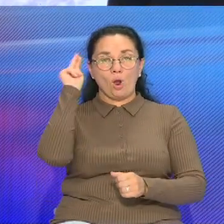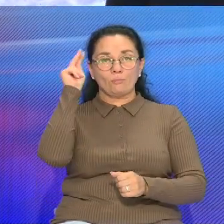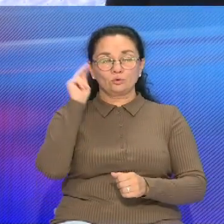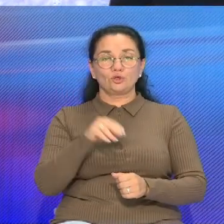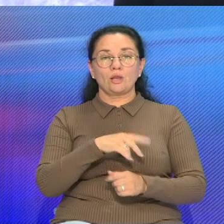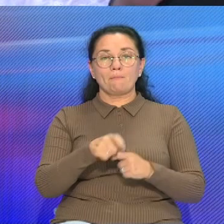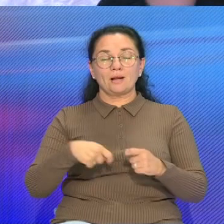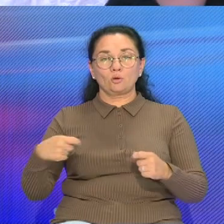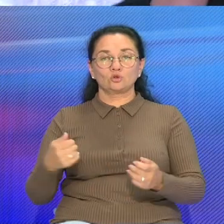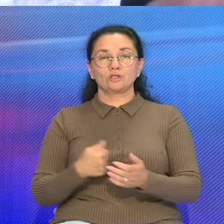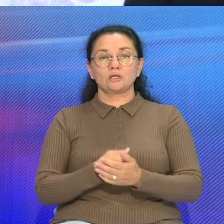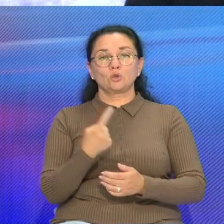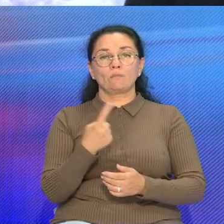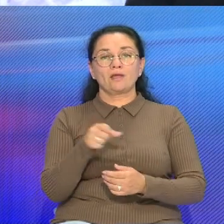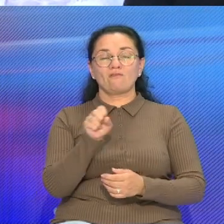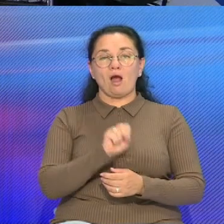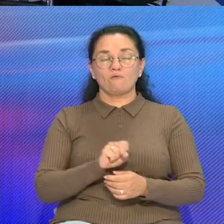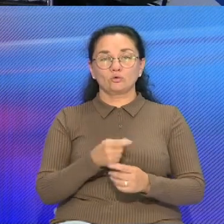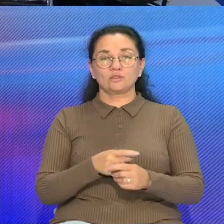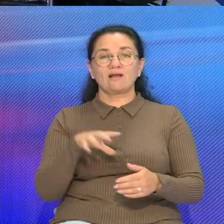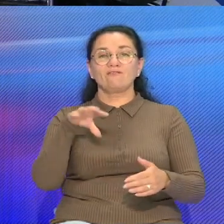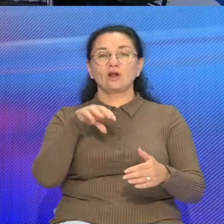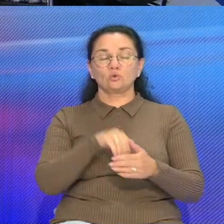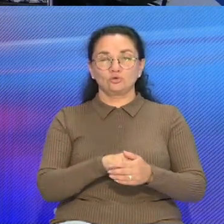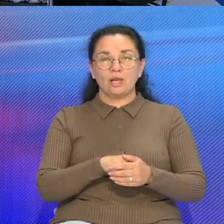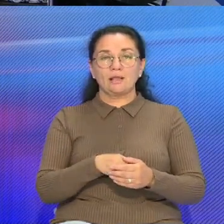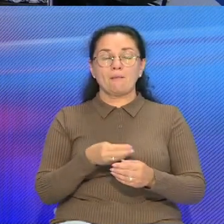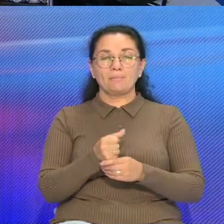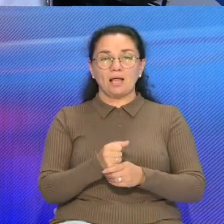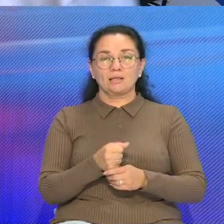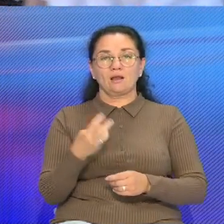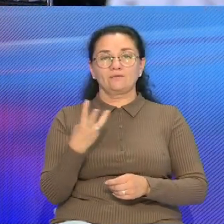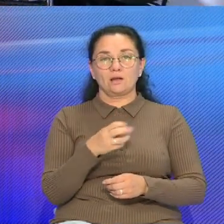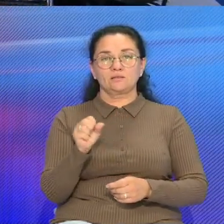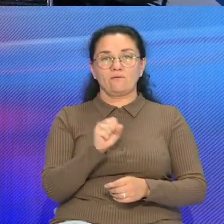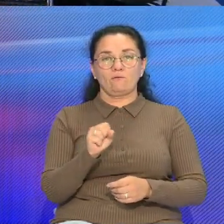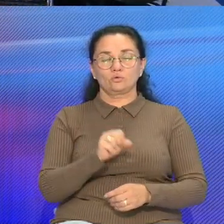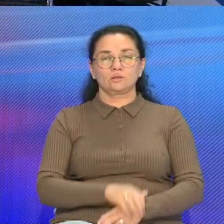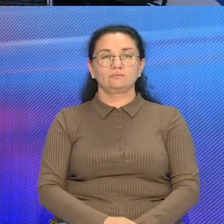протягнется до 1 жнивня. Залишение платников завершится 3 жнивня.